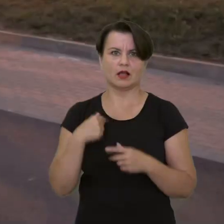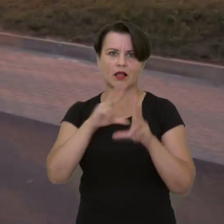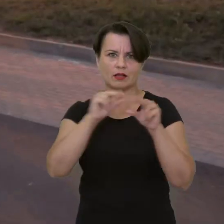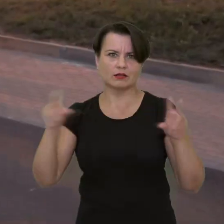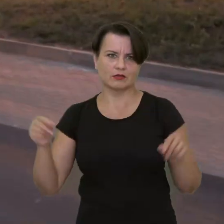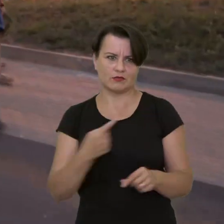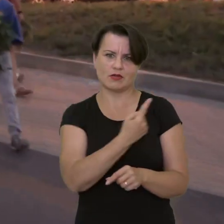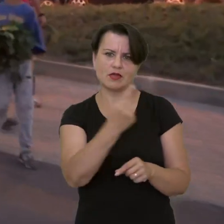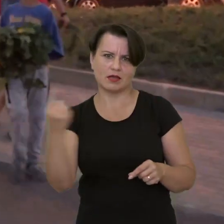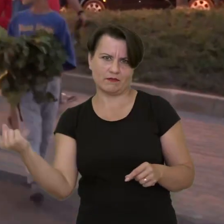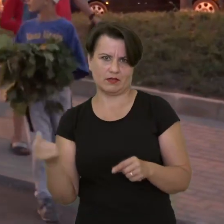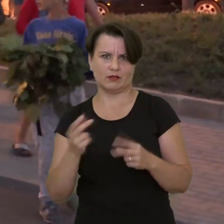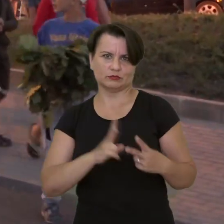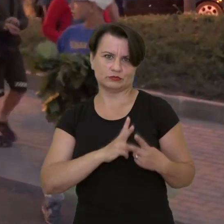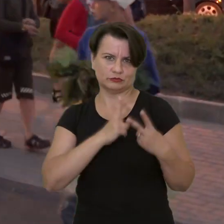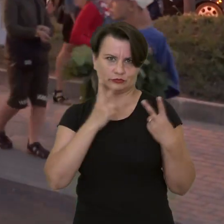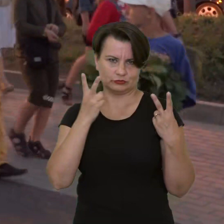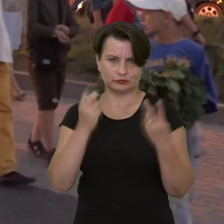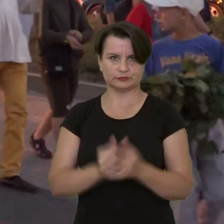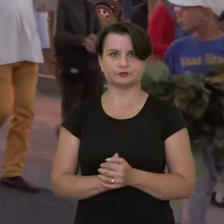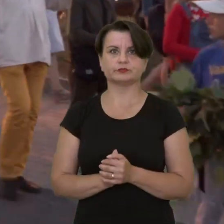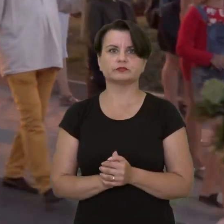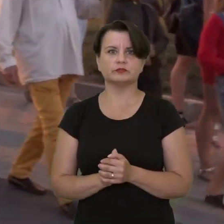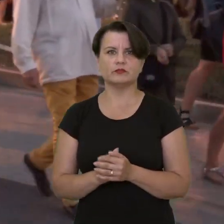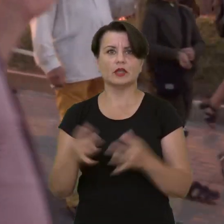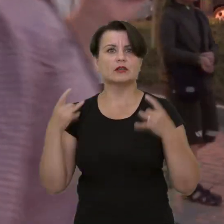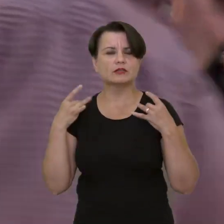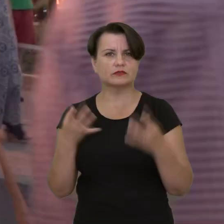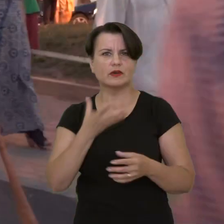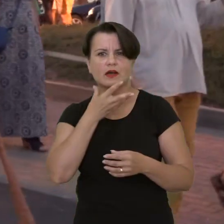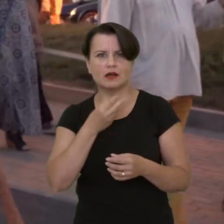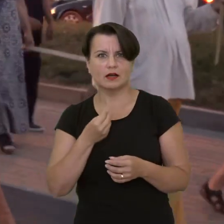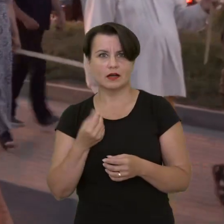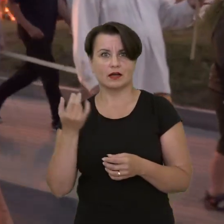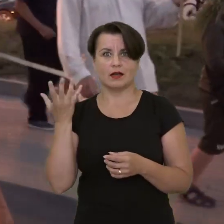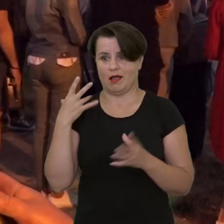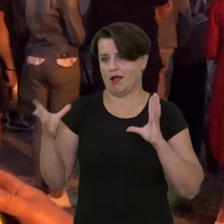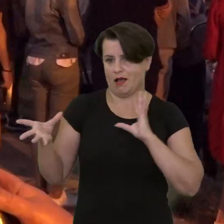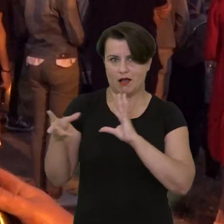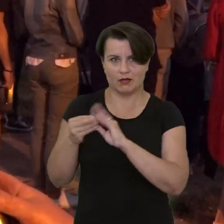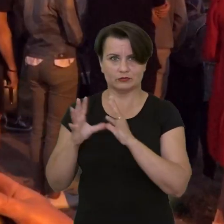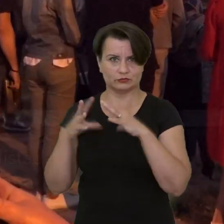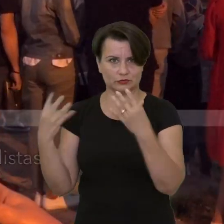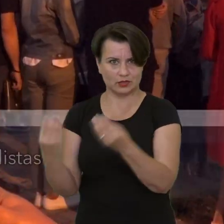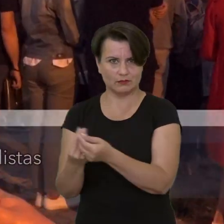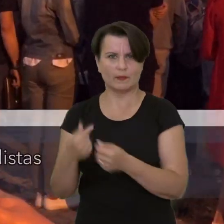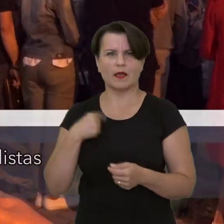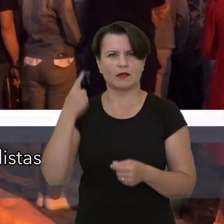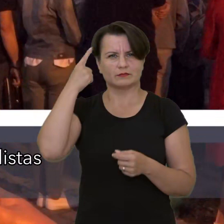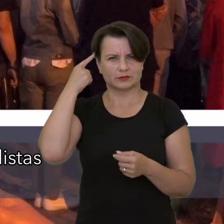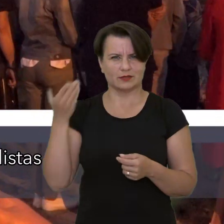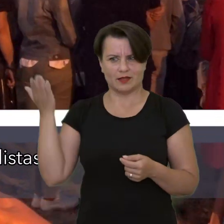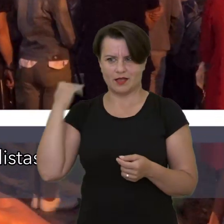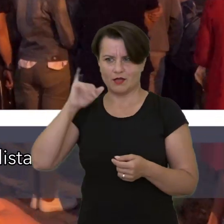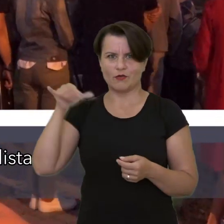Džiaugsmo patiems savo širdyje. Gražiausia šventės yra, kai esi kartu su šeima. O joninės, iš tikrųjų, kiek prisimenu,